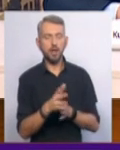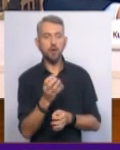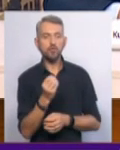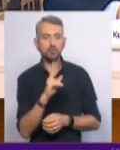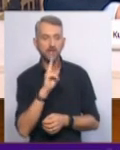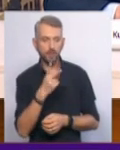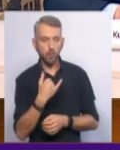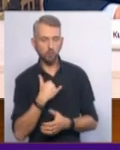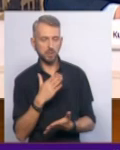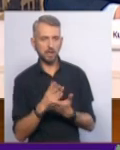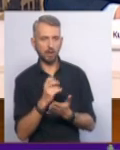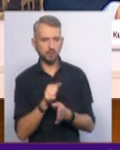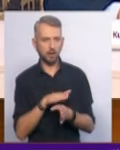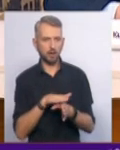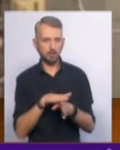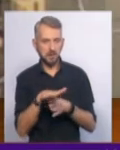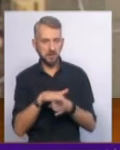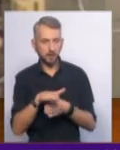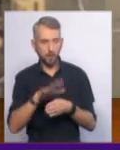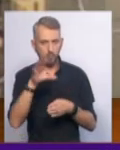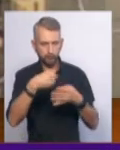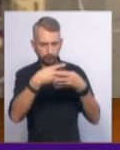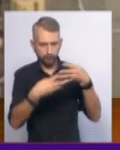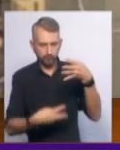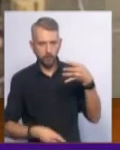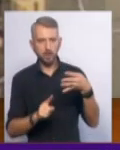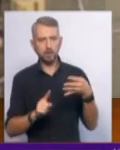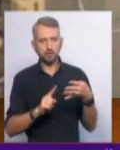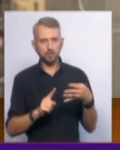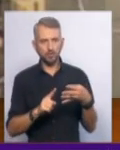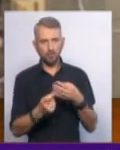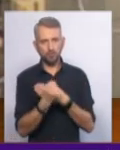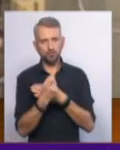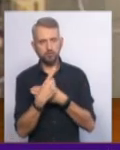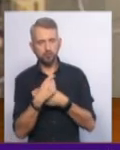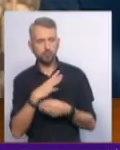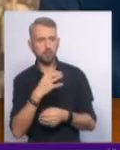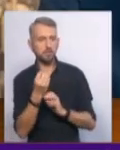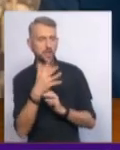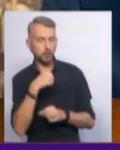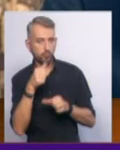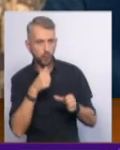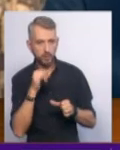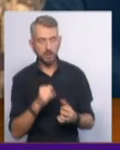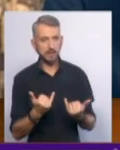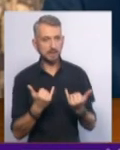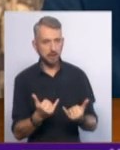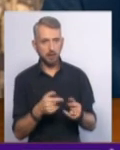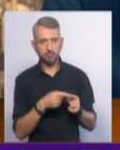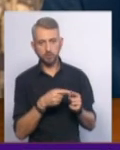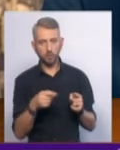2 роки в мене є на реалізацію всіх доручень, які поступали до мене тоді в 2015 році і зараз на